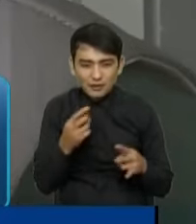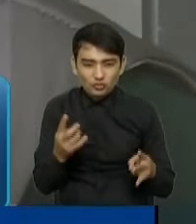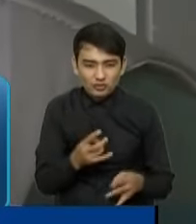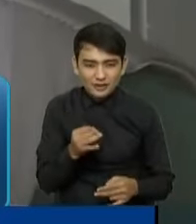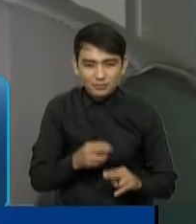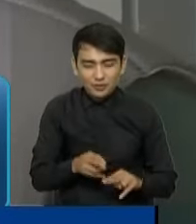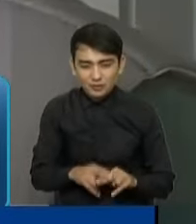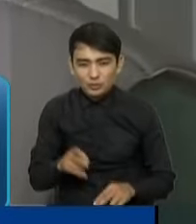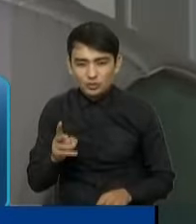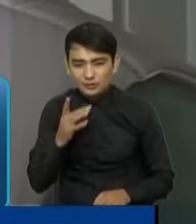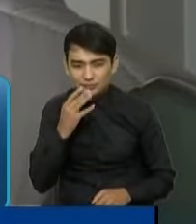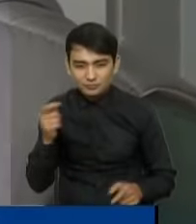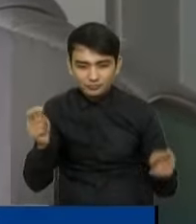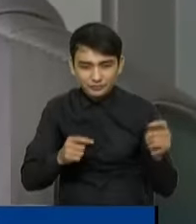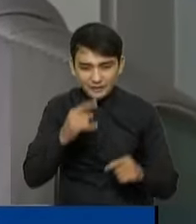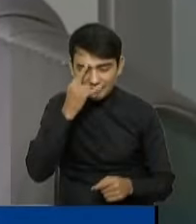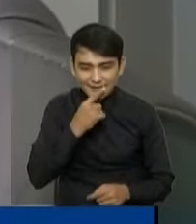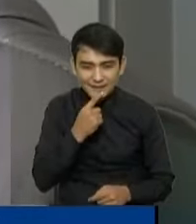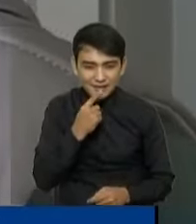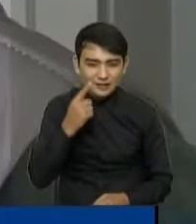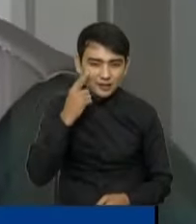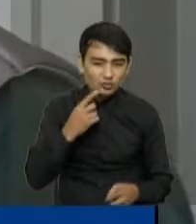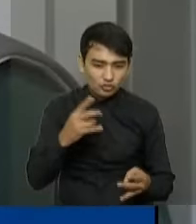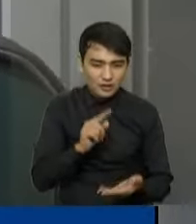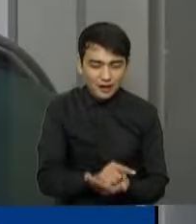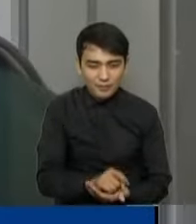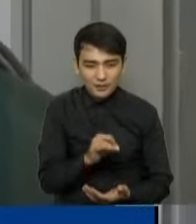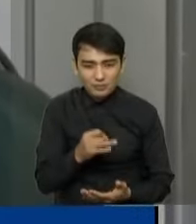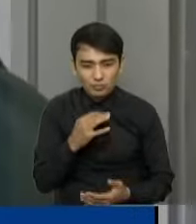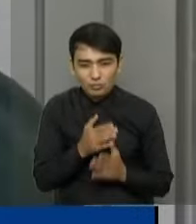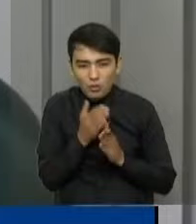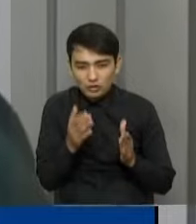Сондықтан шетелден келген азаматтар міндетті түрде қазақ тілін білу керек деп ойлаймын. Соған көп көңіл бөлінсе деп ойлаймын.